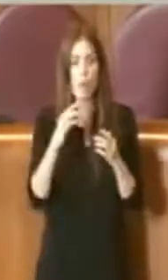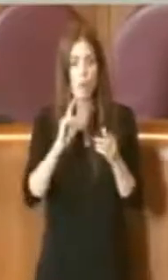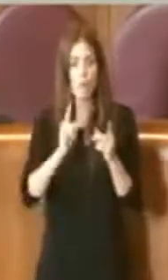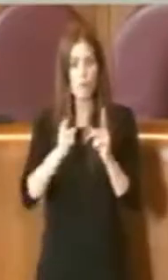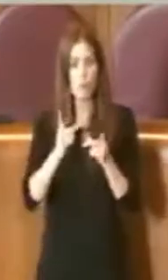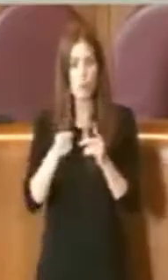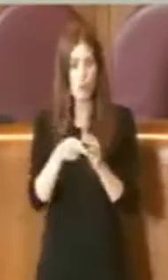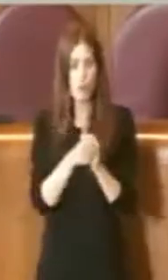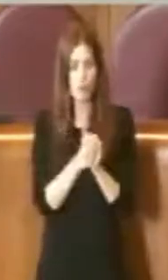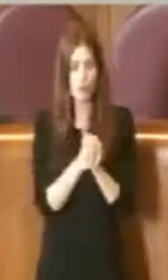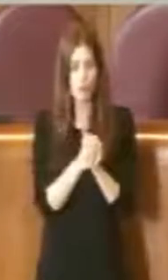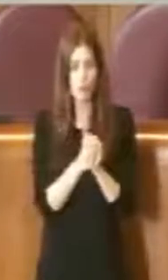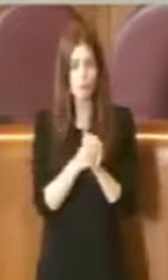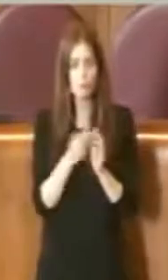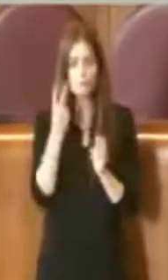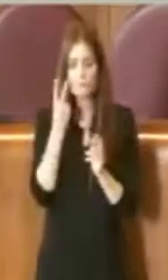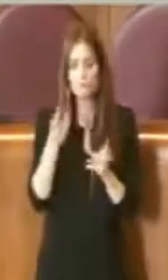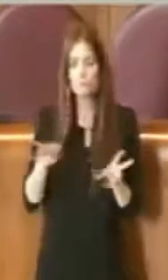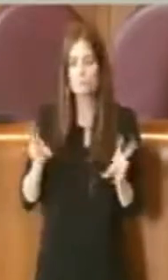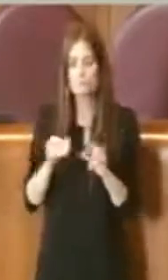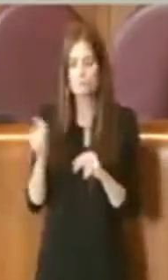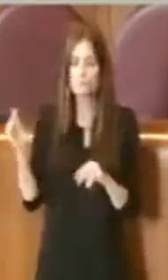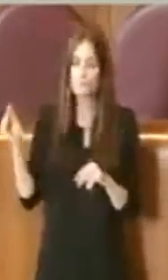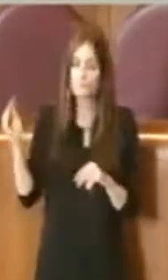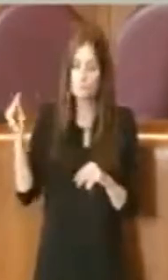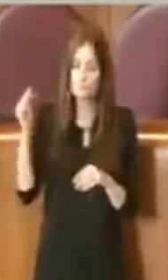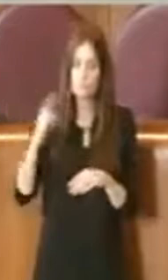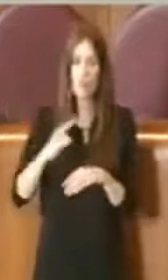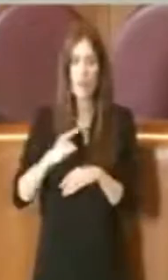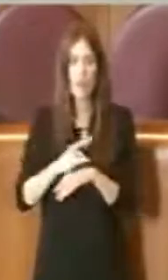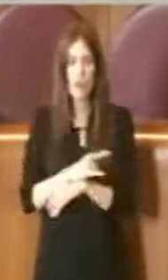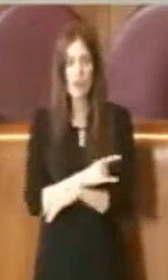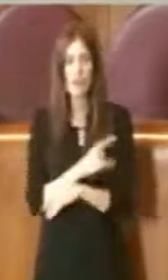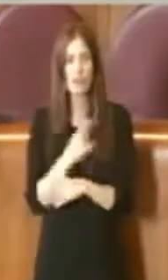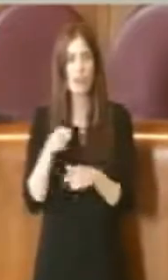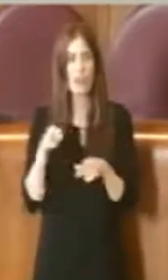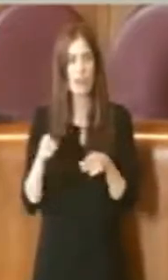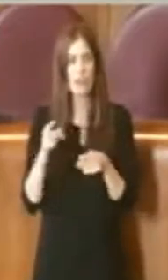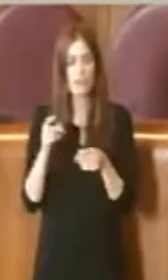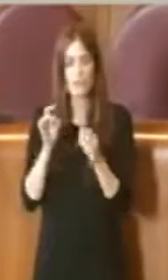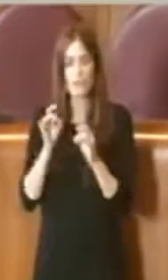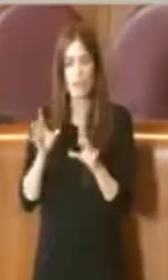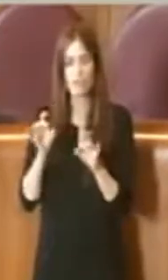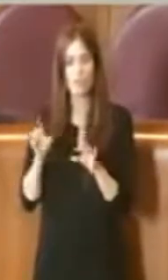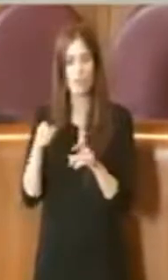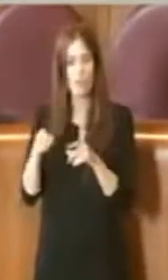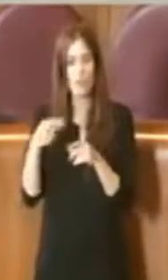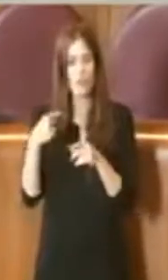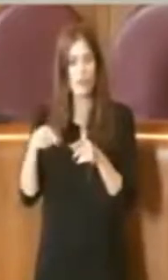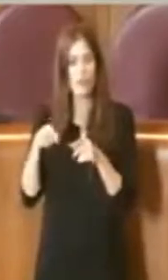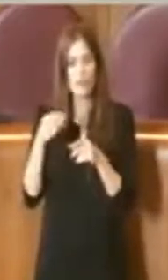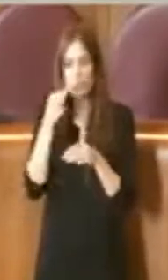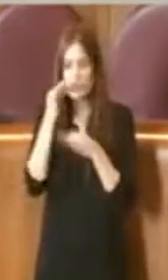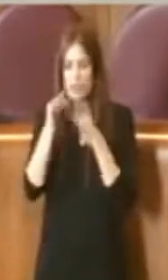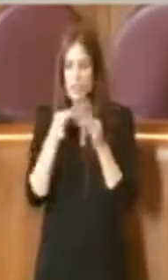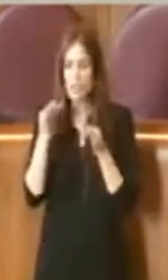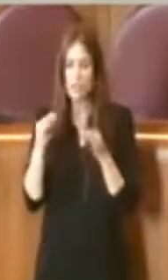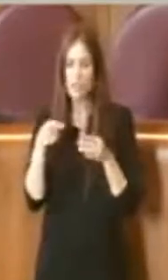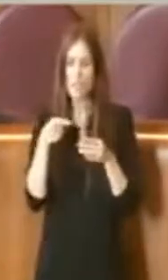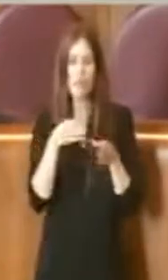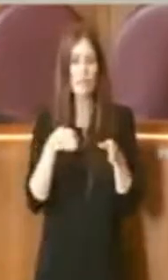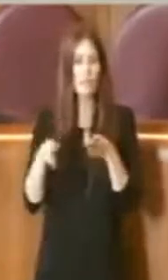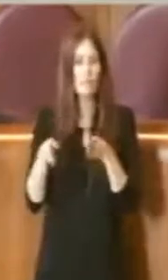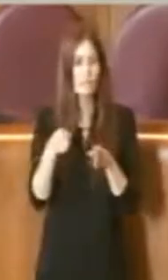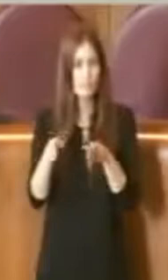Ecco, riscoprire la lentezza, le libere e plurali riflessioni del processo democratico anche digitale significa percorrere la strada